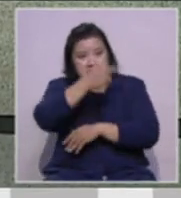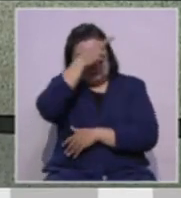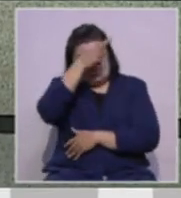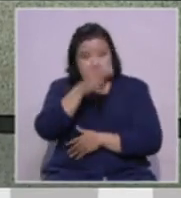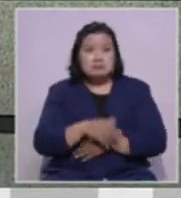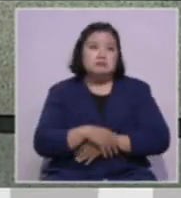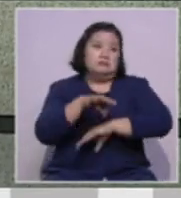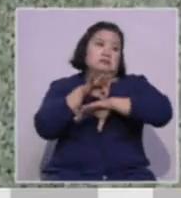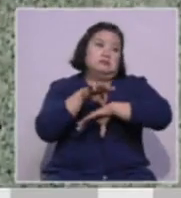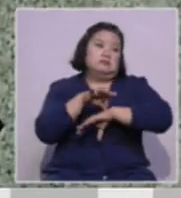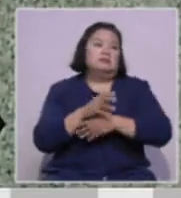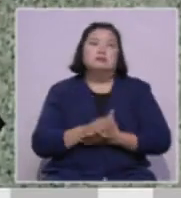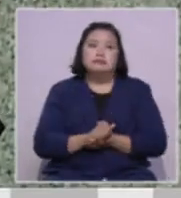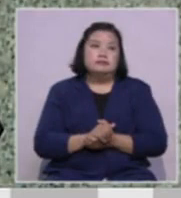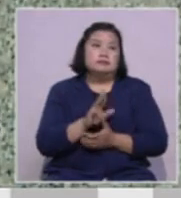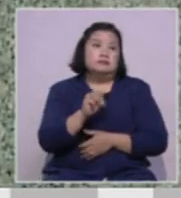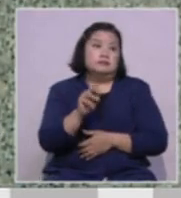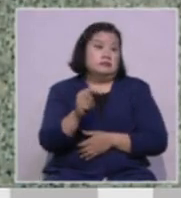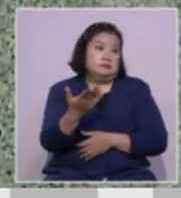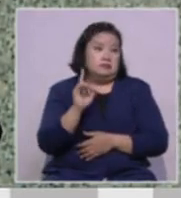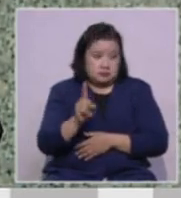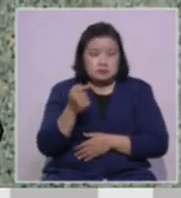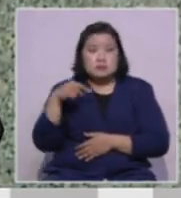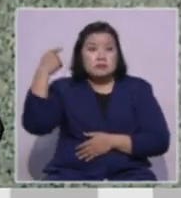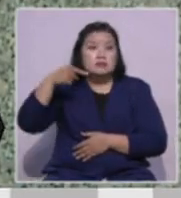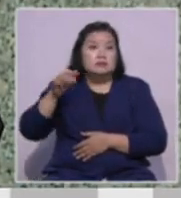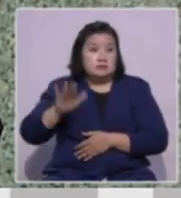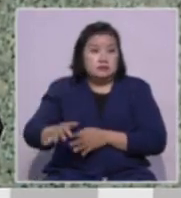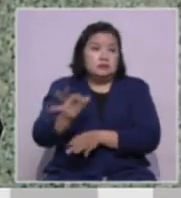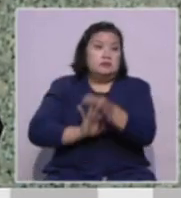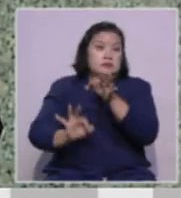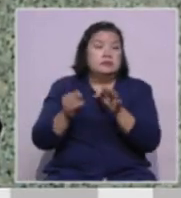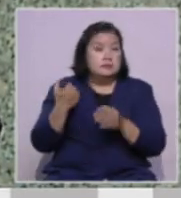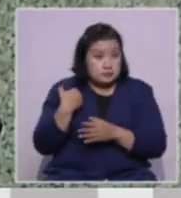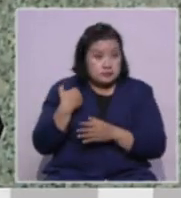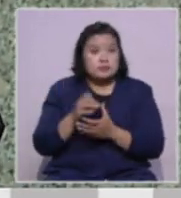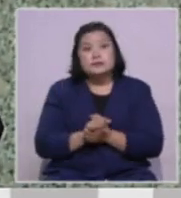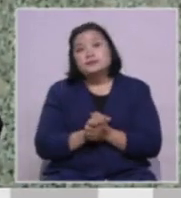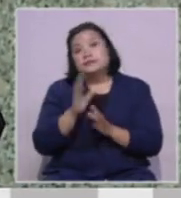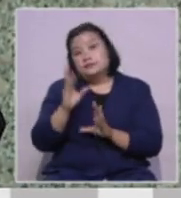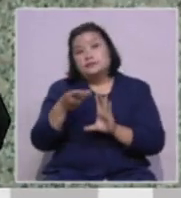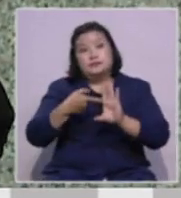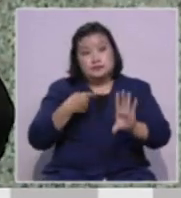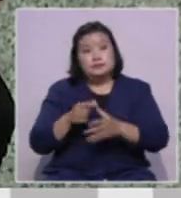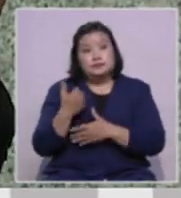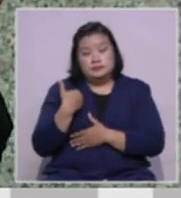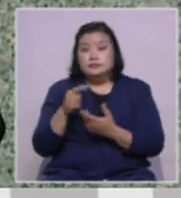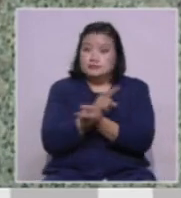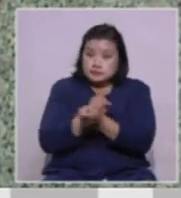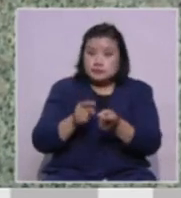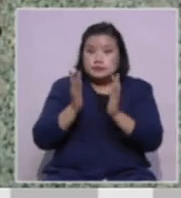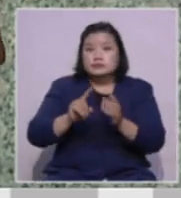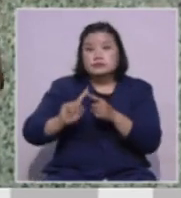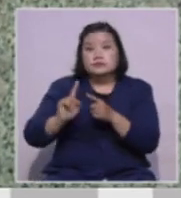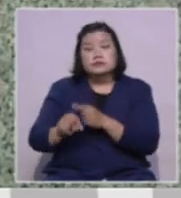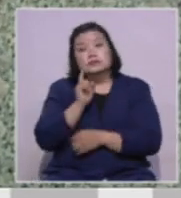เป็นรัฐมนตรี น้องสาวขึ้นมา น้องสาวต้องเป็นแทนนั่นแหละคือความย้อนแย้งคุณชาดาถูกสังคมมองหรือถูกใครมองก็ไม่รู้หรือ